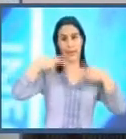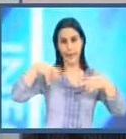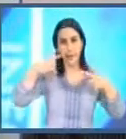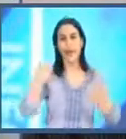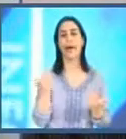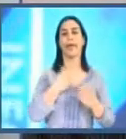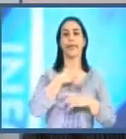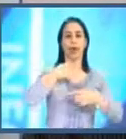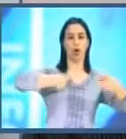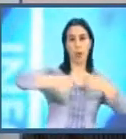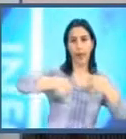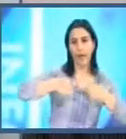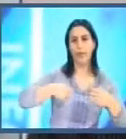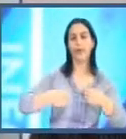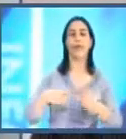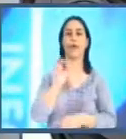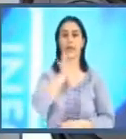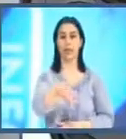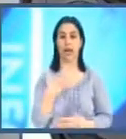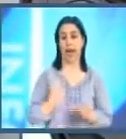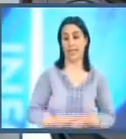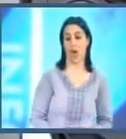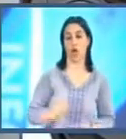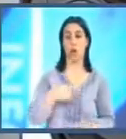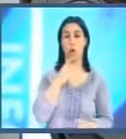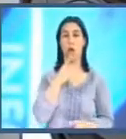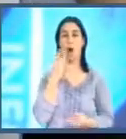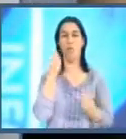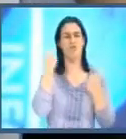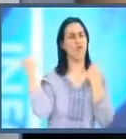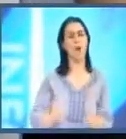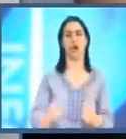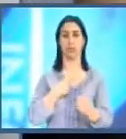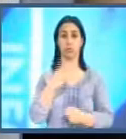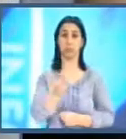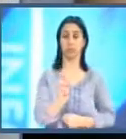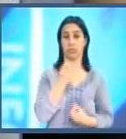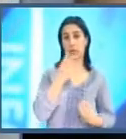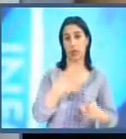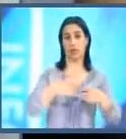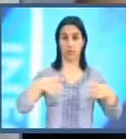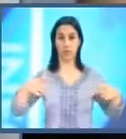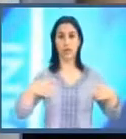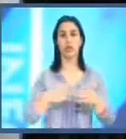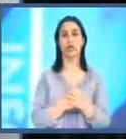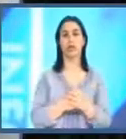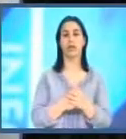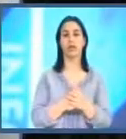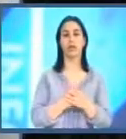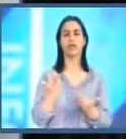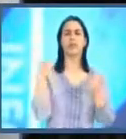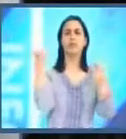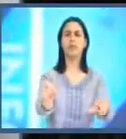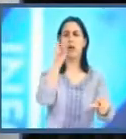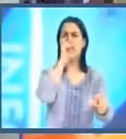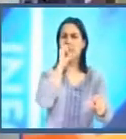també sectors que fins ara no havien tingut aquest impacte tan fort de la crisi. El col·lectiu d'edat que presenta més